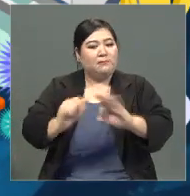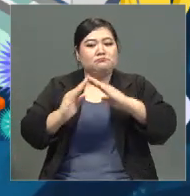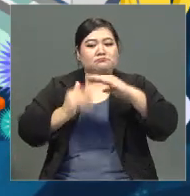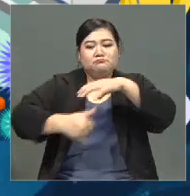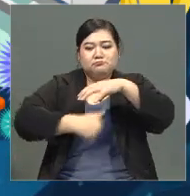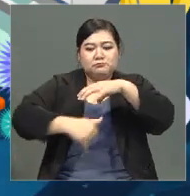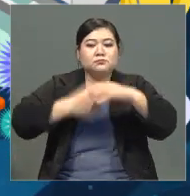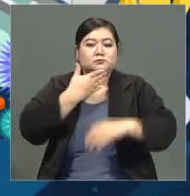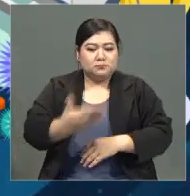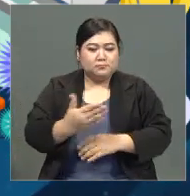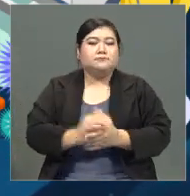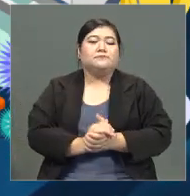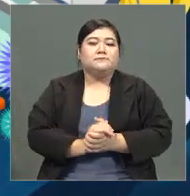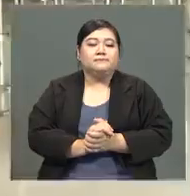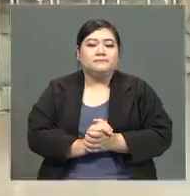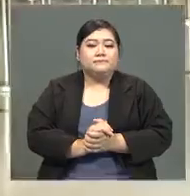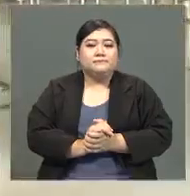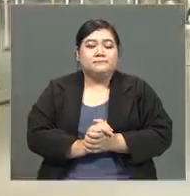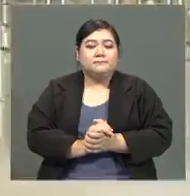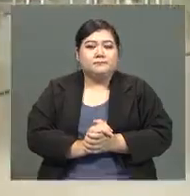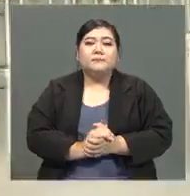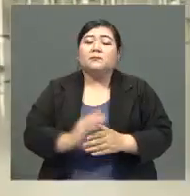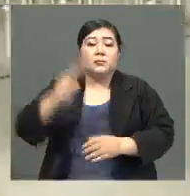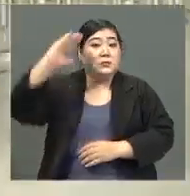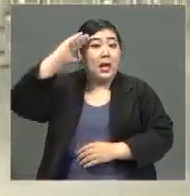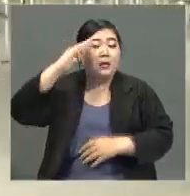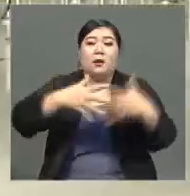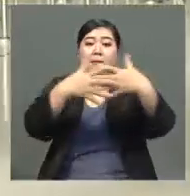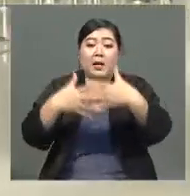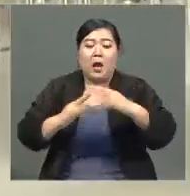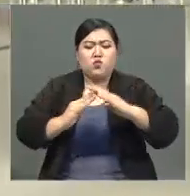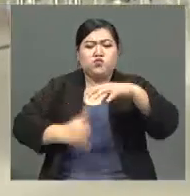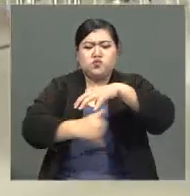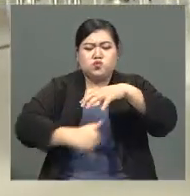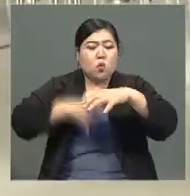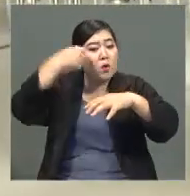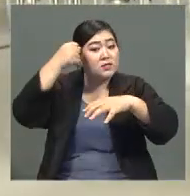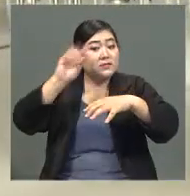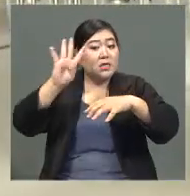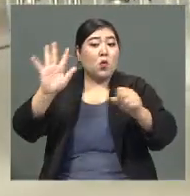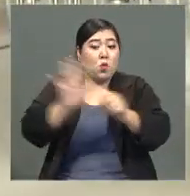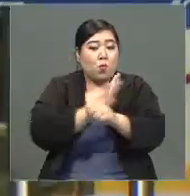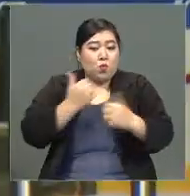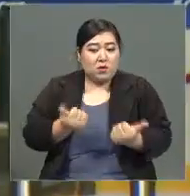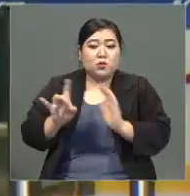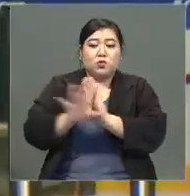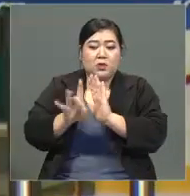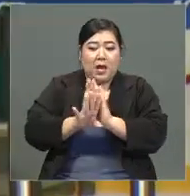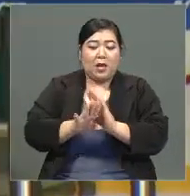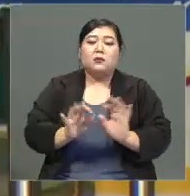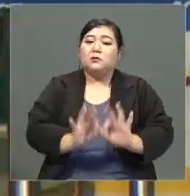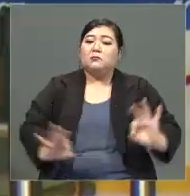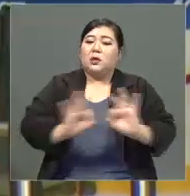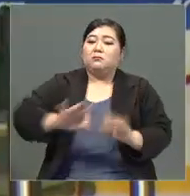รณีที่ทหารสหรัฐค่ะจะครบกำหนดการกักตัว14วันในวันนี้นะคะพลเอกรัฐพลก็ยืนยันว่าทหารเนี่ยก็ยังมีความจำเป็น